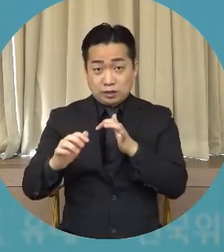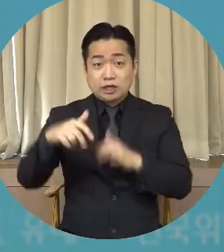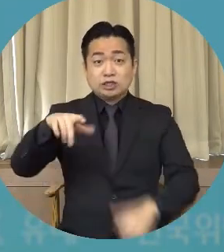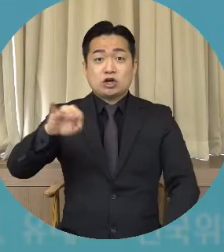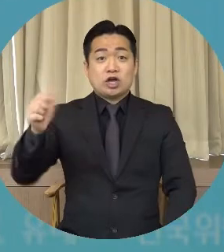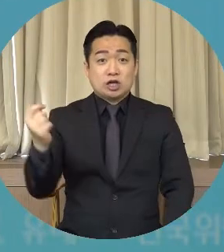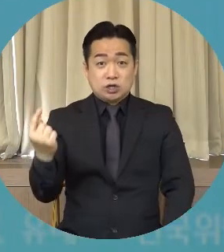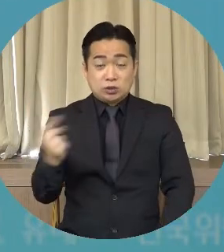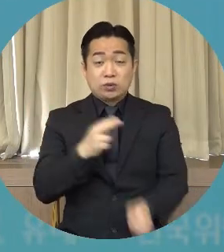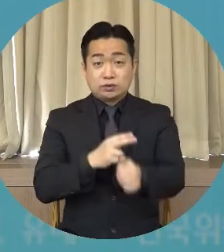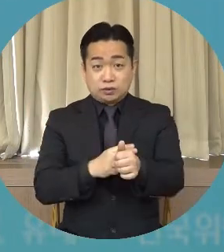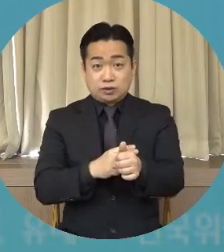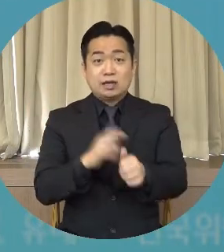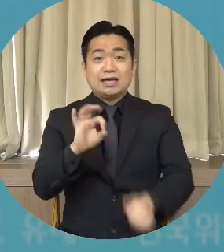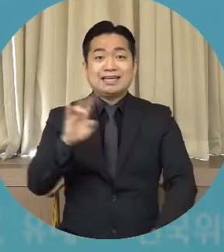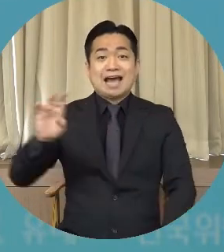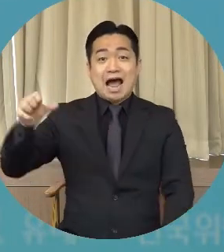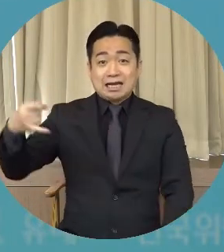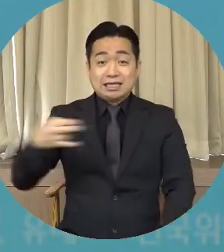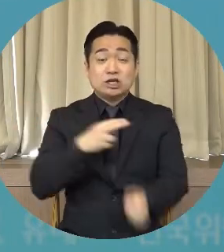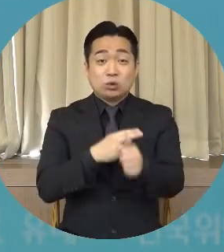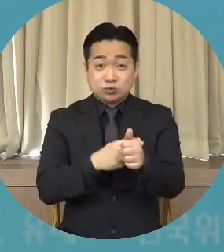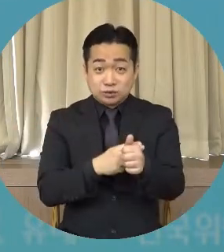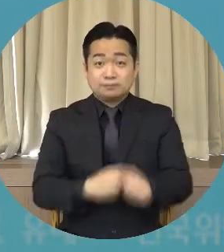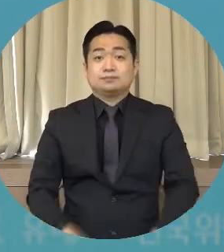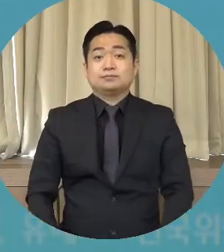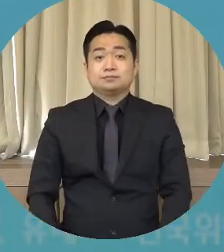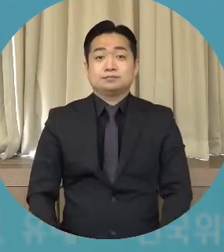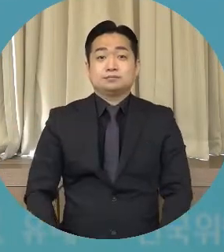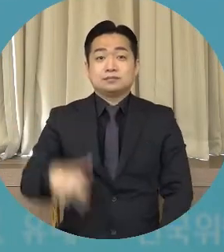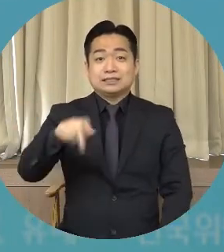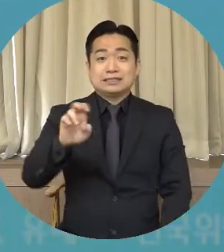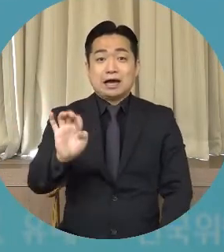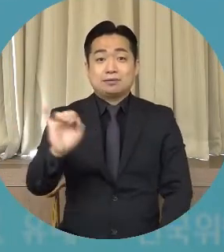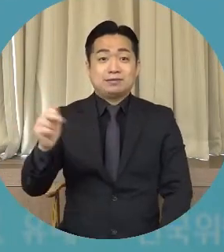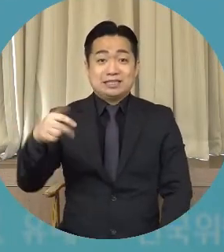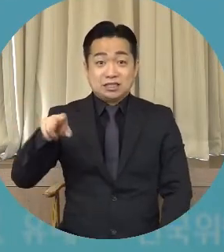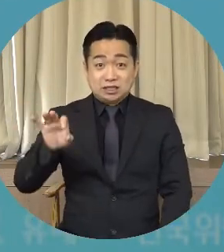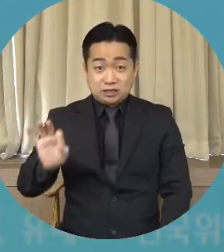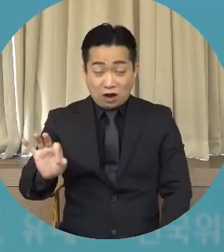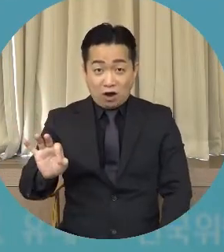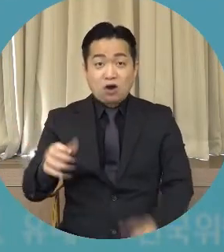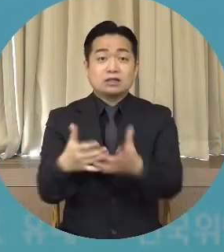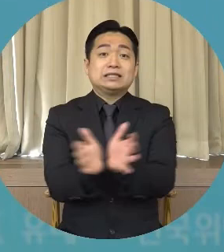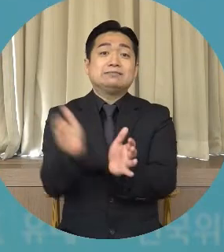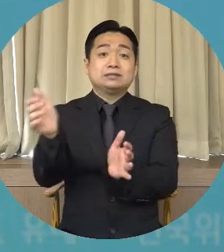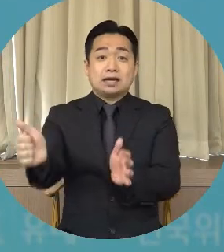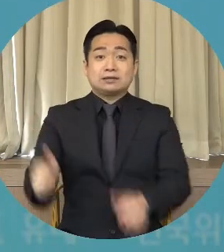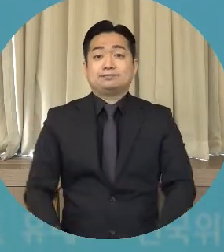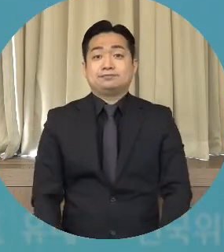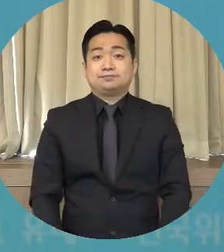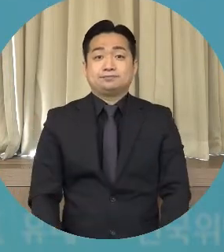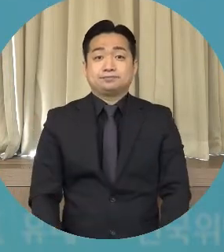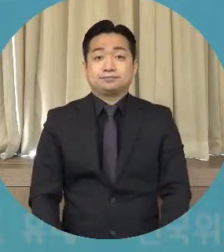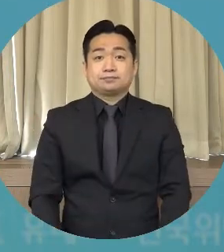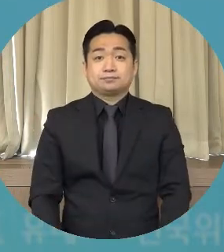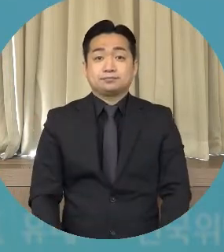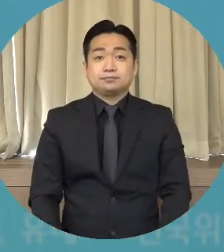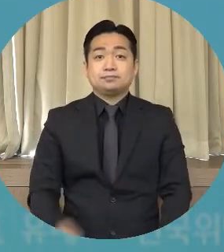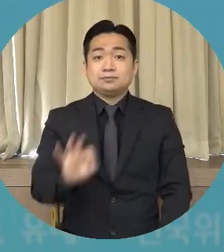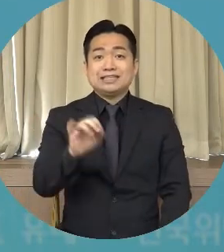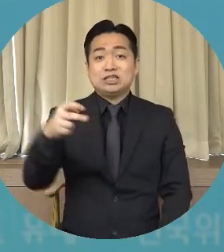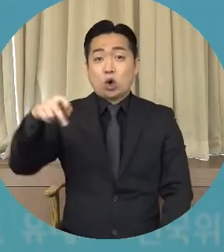선생님, 이양희 교수님, 장민영 팀장님, 그리고